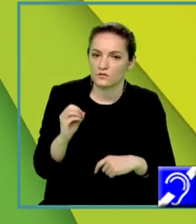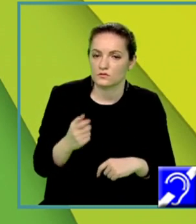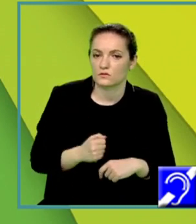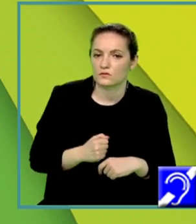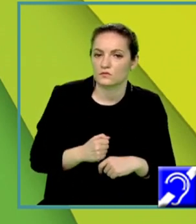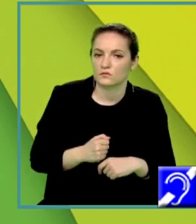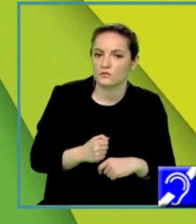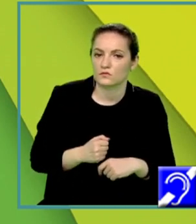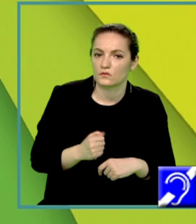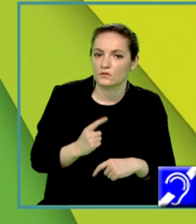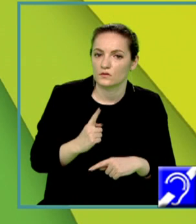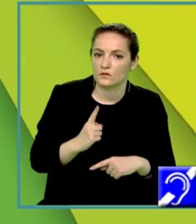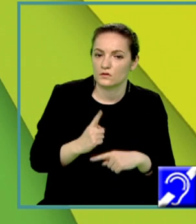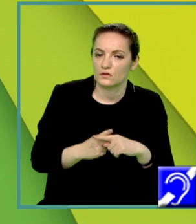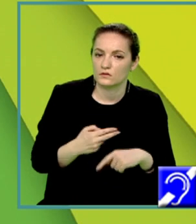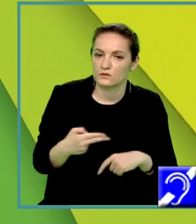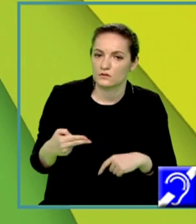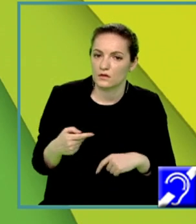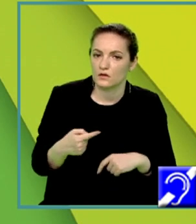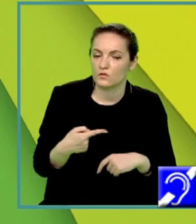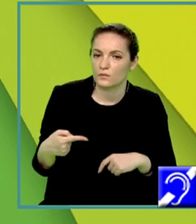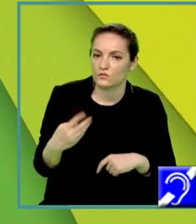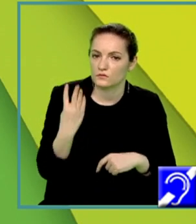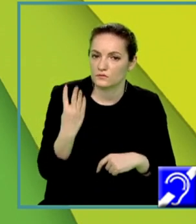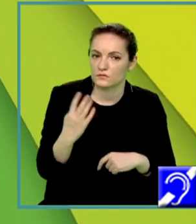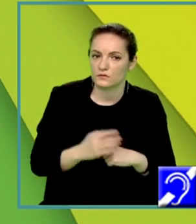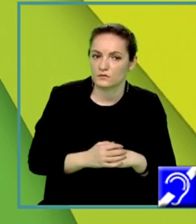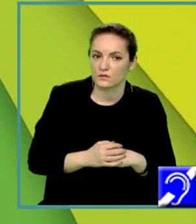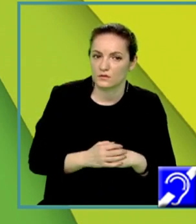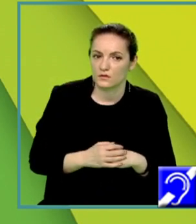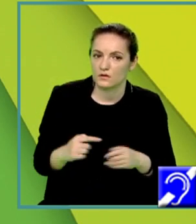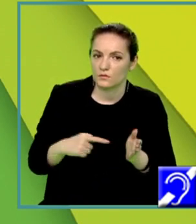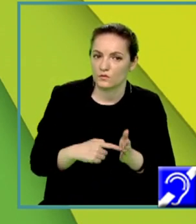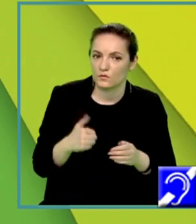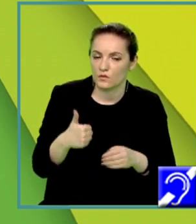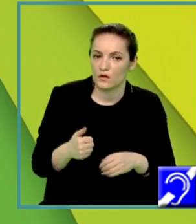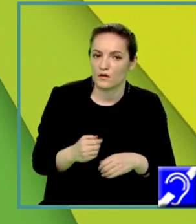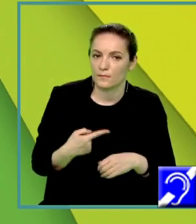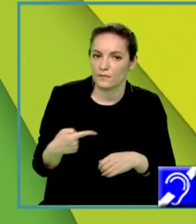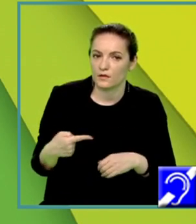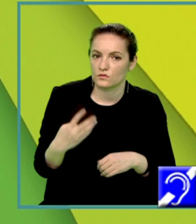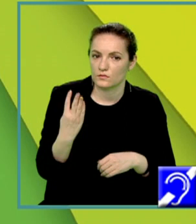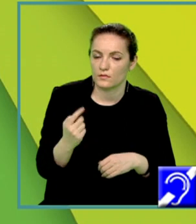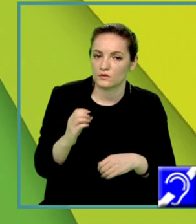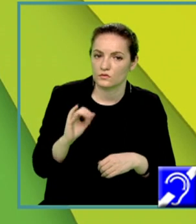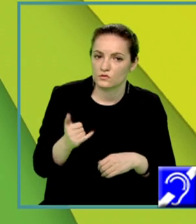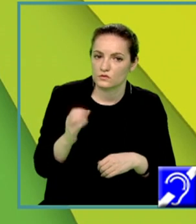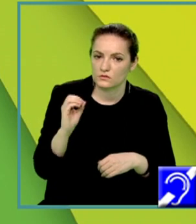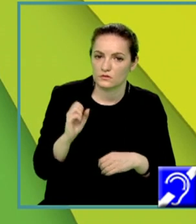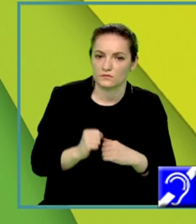ne conduce la abscisa X egal cu minus 4. Deci vom avea punctul A mare de coordonate minus 4 și